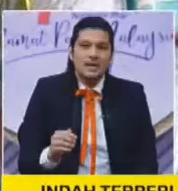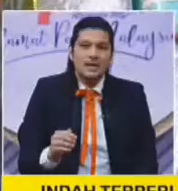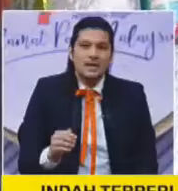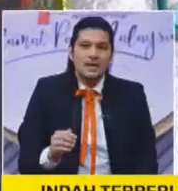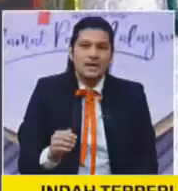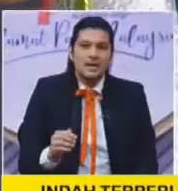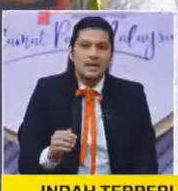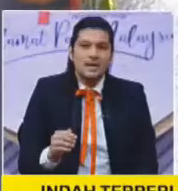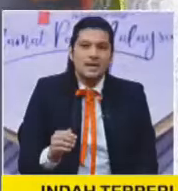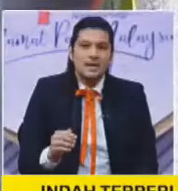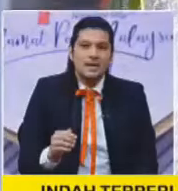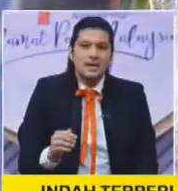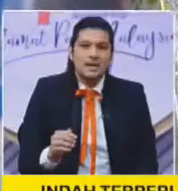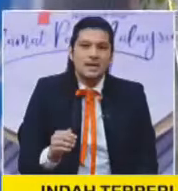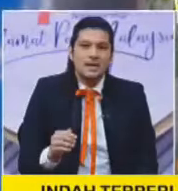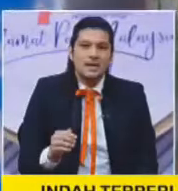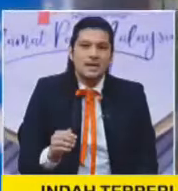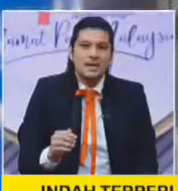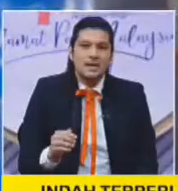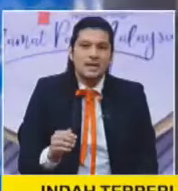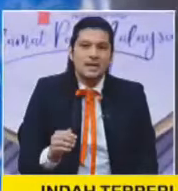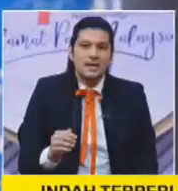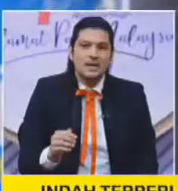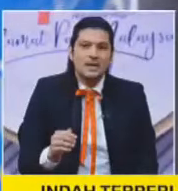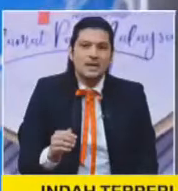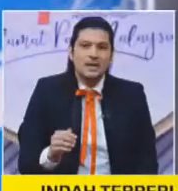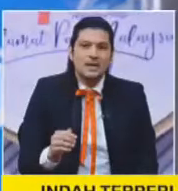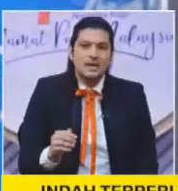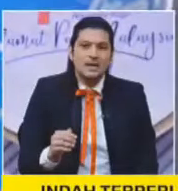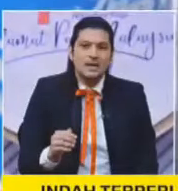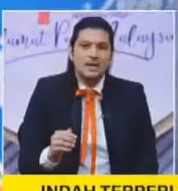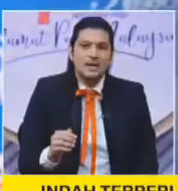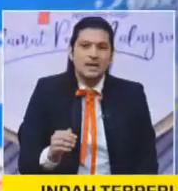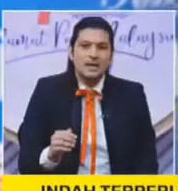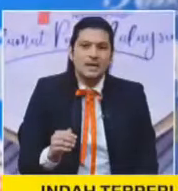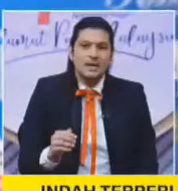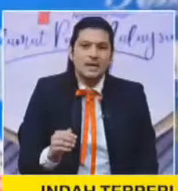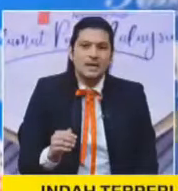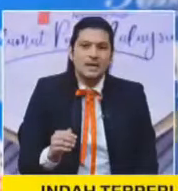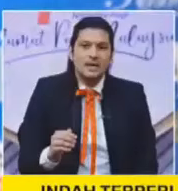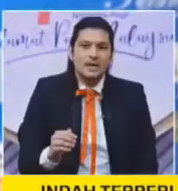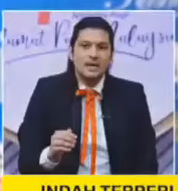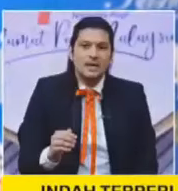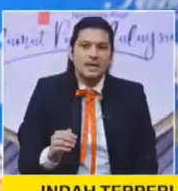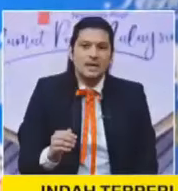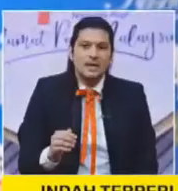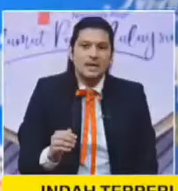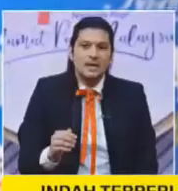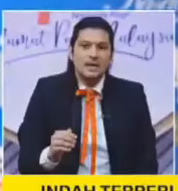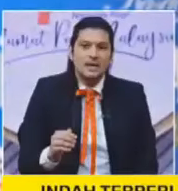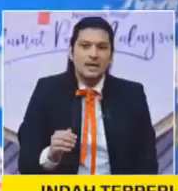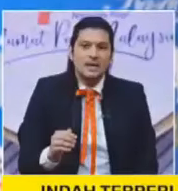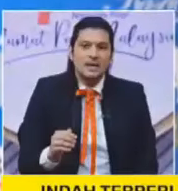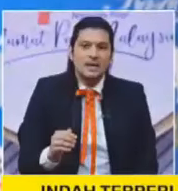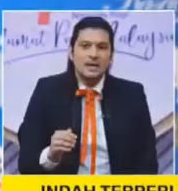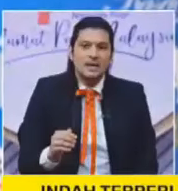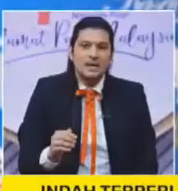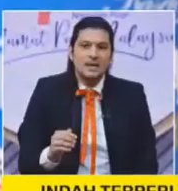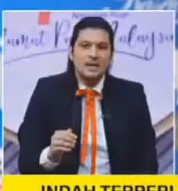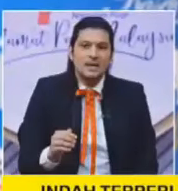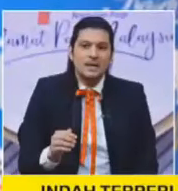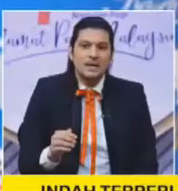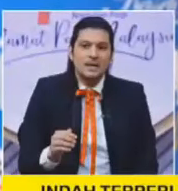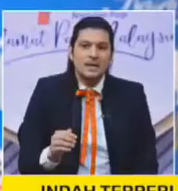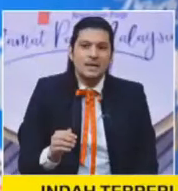juga Syafiqah. Walaupun mereka bukanlah putih, sawo mata hitam manis, tapi kulit wajah mereka sangat-sangat cantik